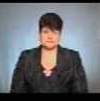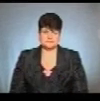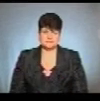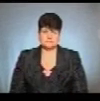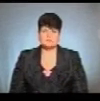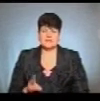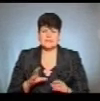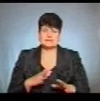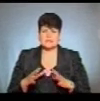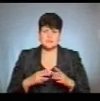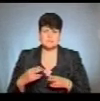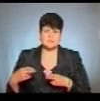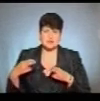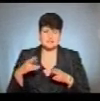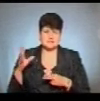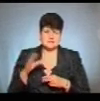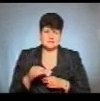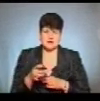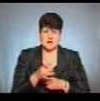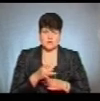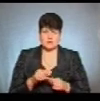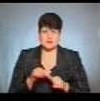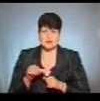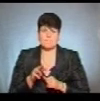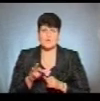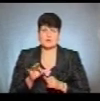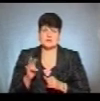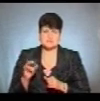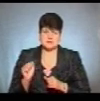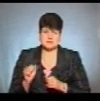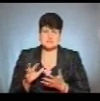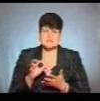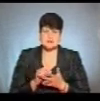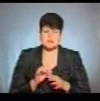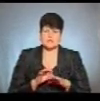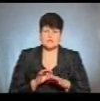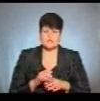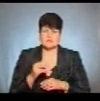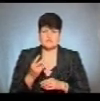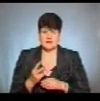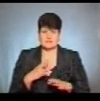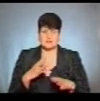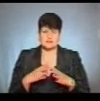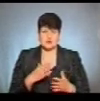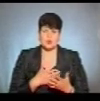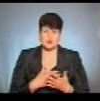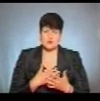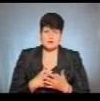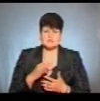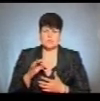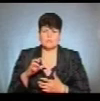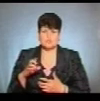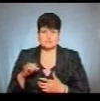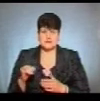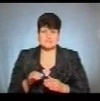На тренінг поліцейські приїхали зі всіх районів, окрім Монастириського. Заняття з ними проводять два тренери – громадські омбудсмени із